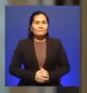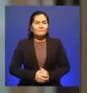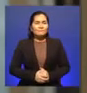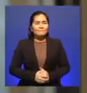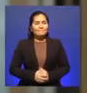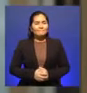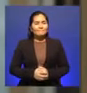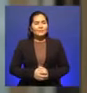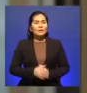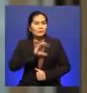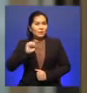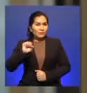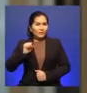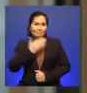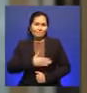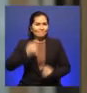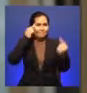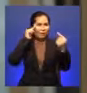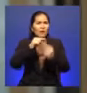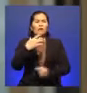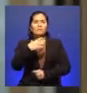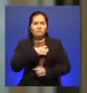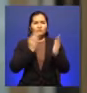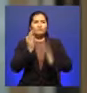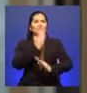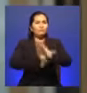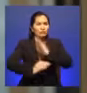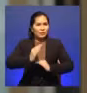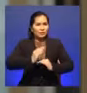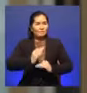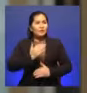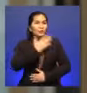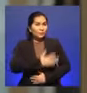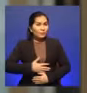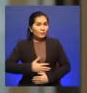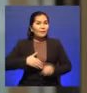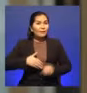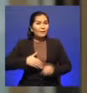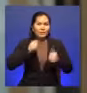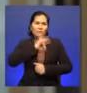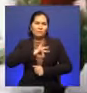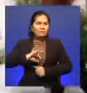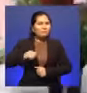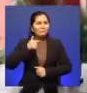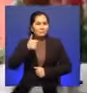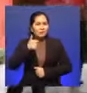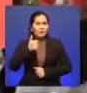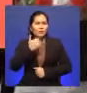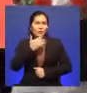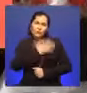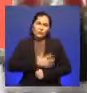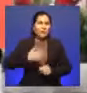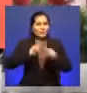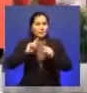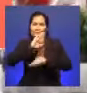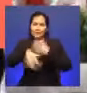เป้าหมายสำหรับสสส.เองเราต้องการให้คนพิการเนี่ยมีสุขภาวะที่ดีการมีสุขภาวะสุขภ